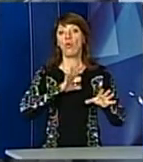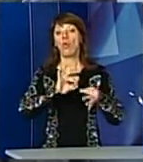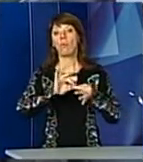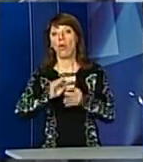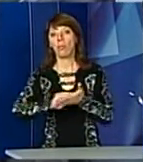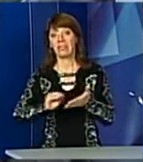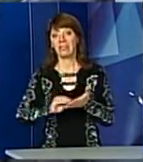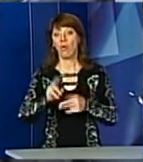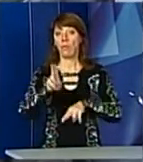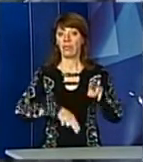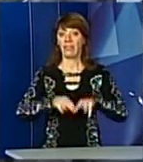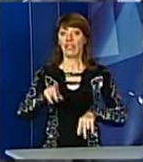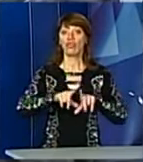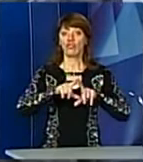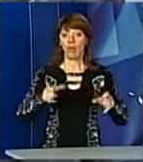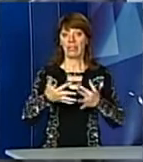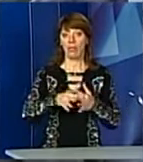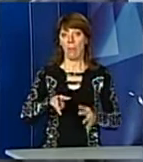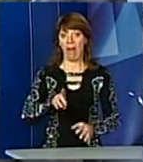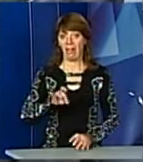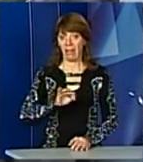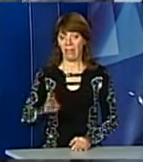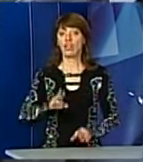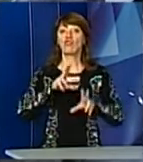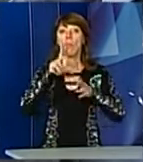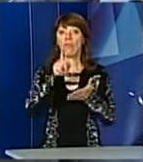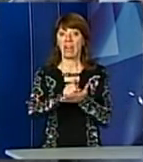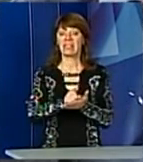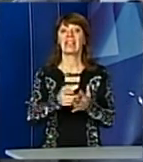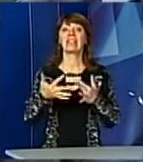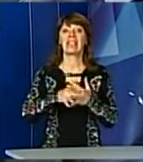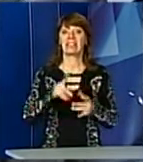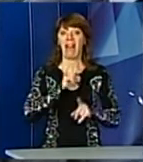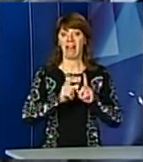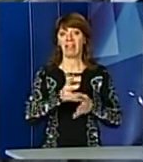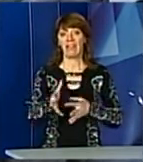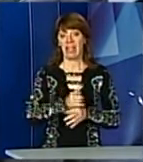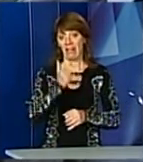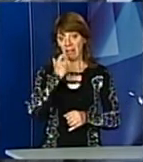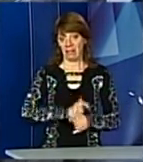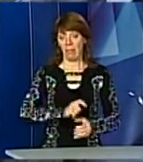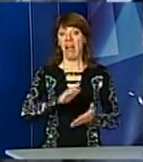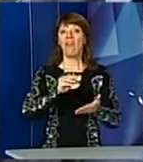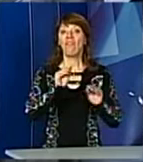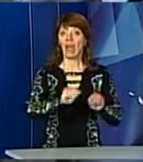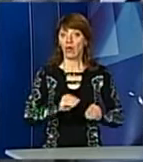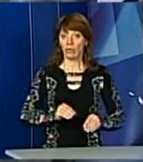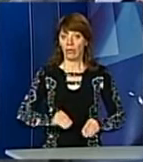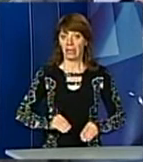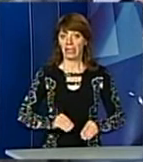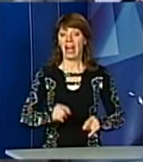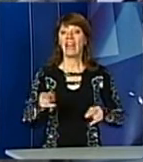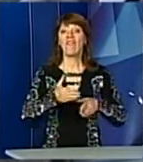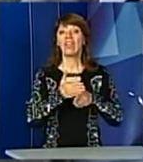школи в селі Малихові. Зобов'язання Малихівська сільська рада взяла на себе виготовлення і відводу